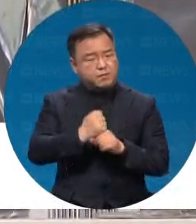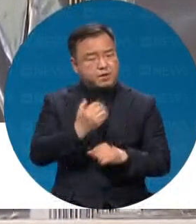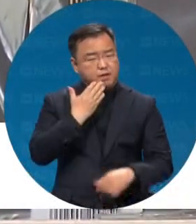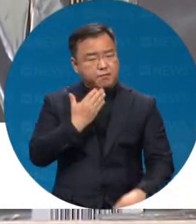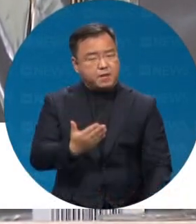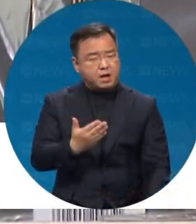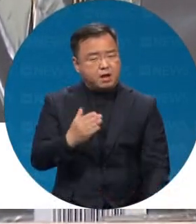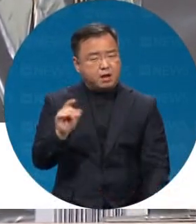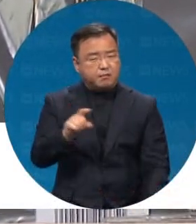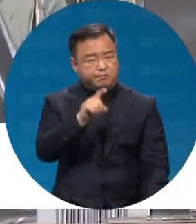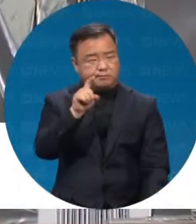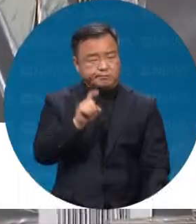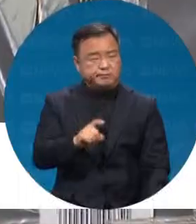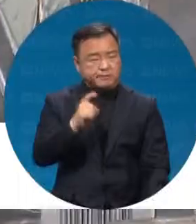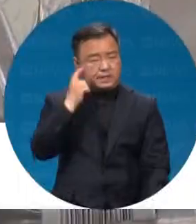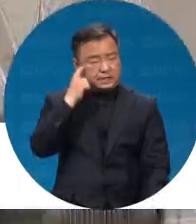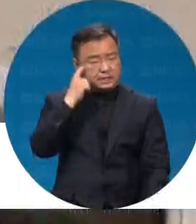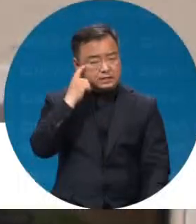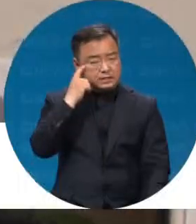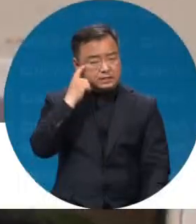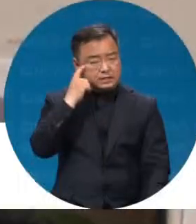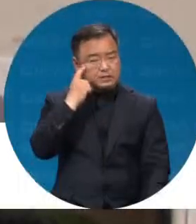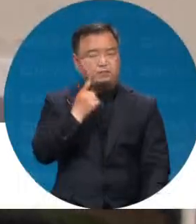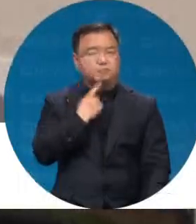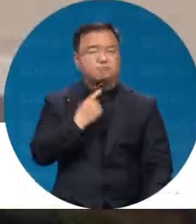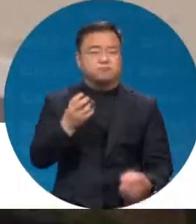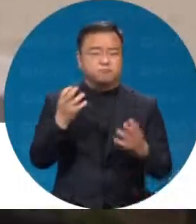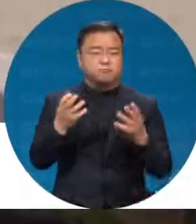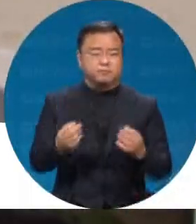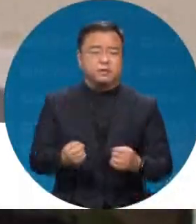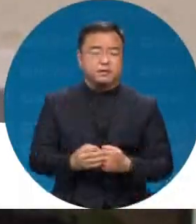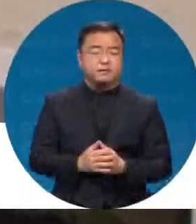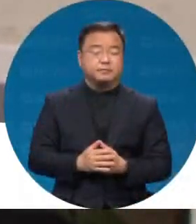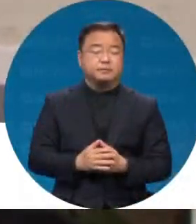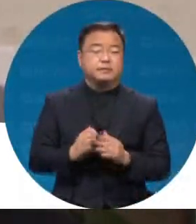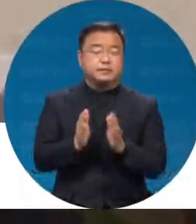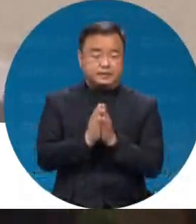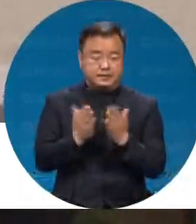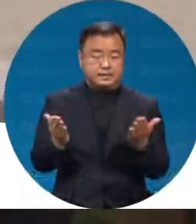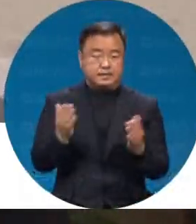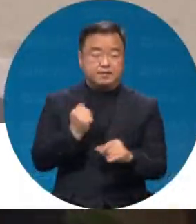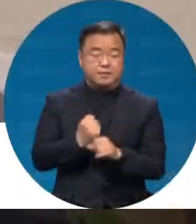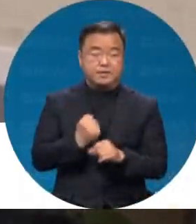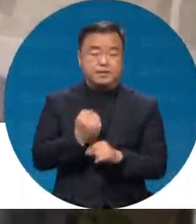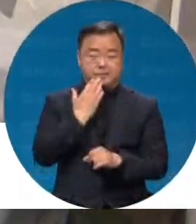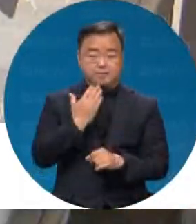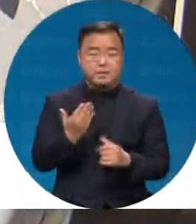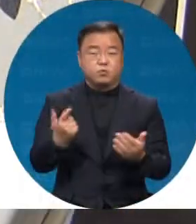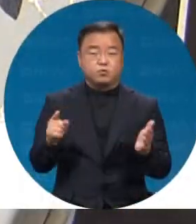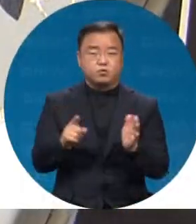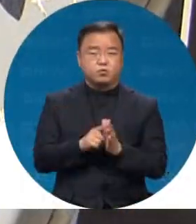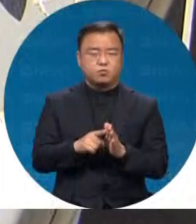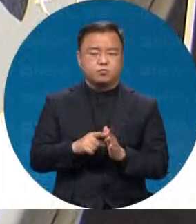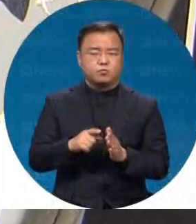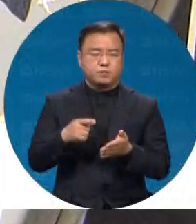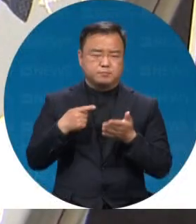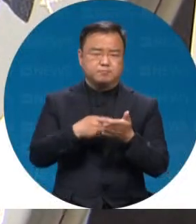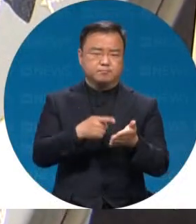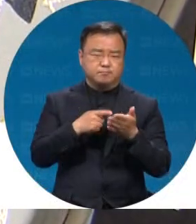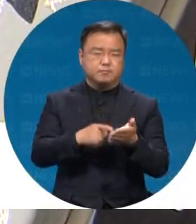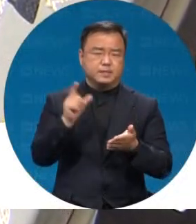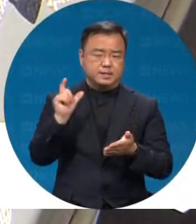그런 회의적인 생각을 많이 했었습니다 이 책이 출간 되도록 어제 거세게 요청 해 주셨던